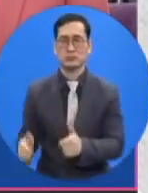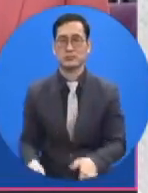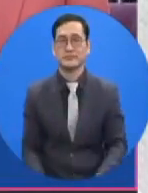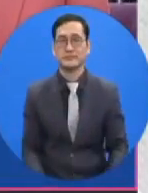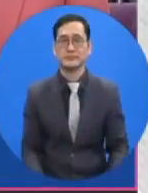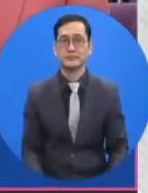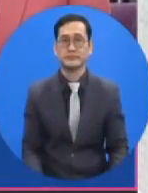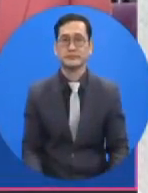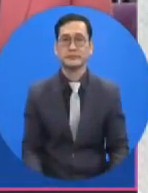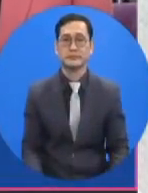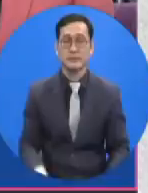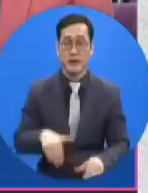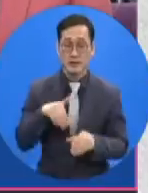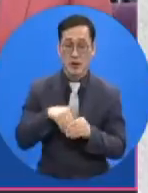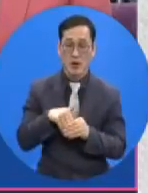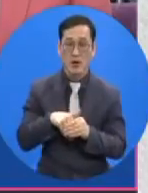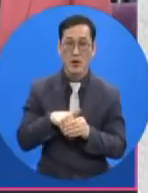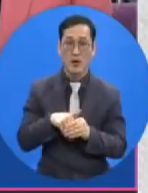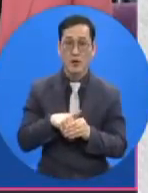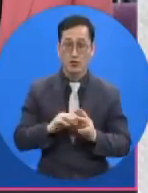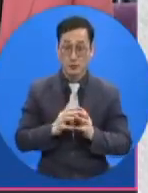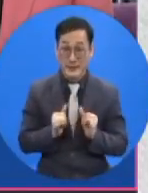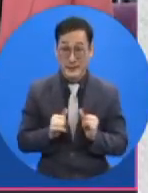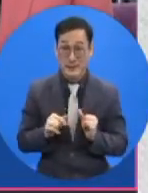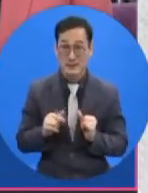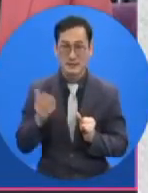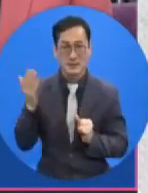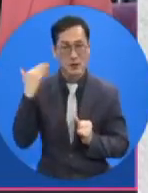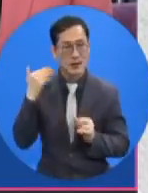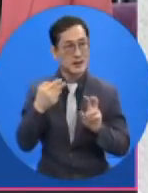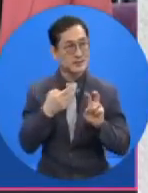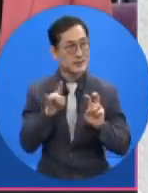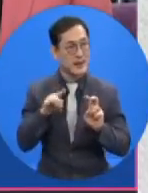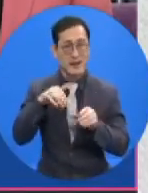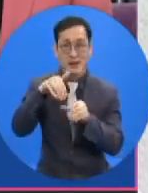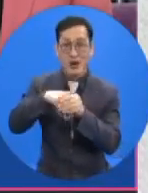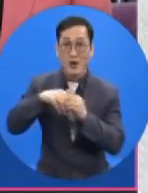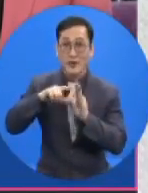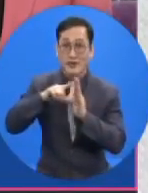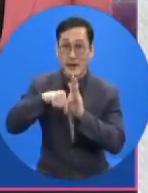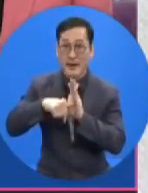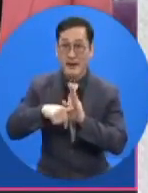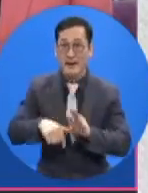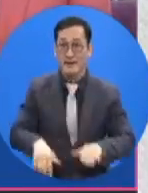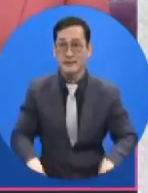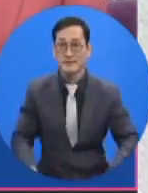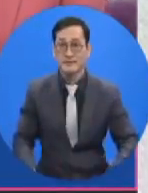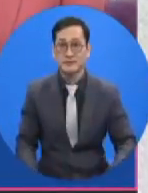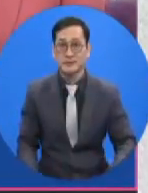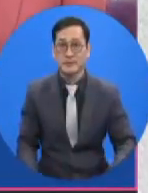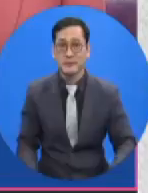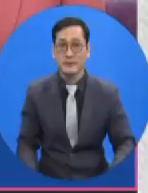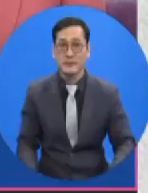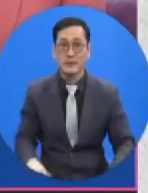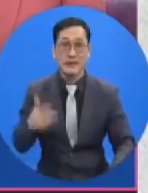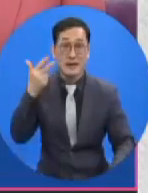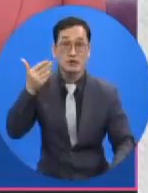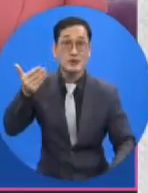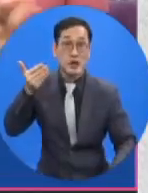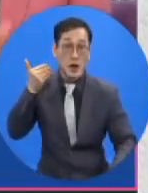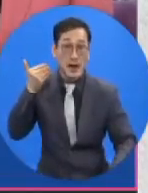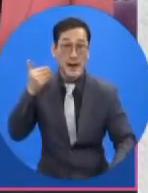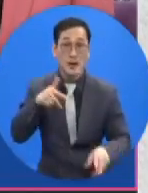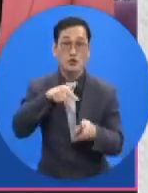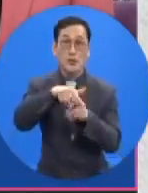입장에서는 선거 지난 20대 선거였을 거예요. 어느 신문에 보니까 일주일 전에 후보자가